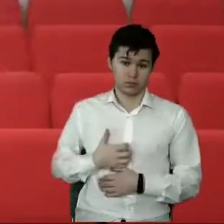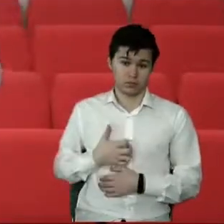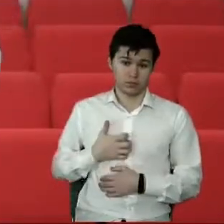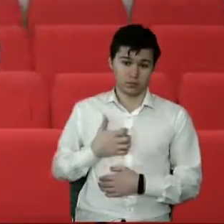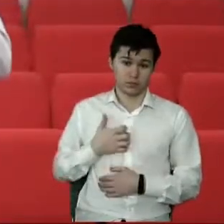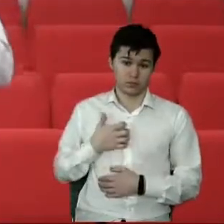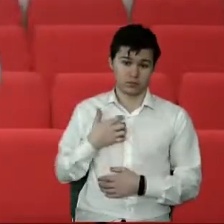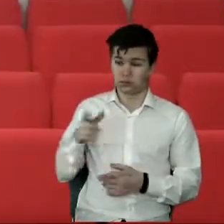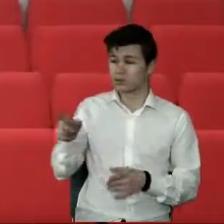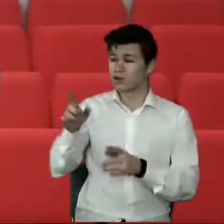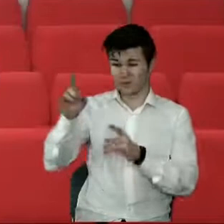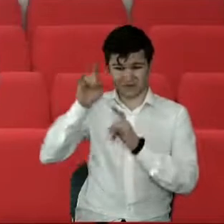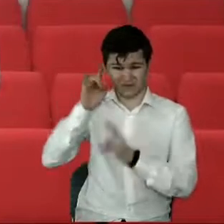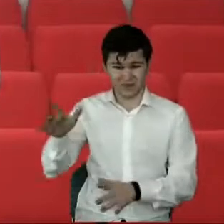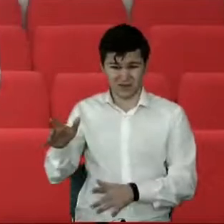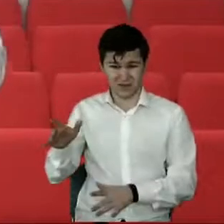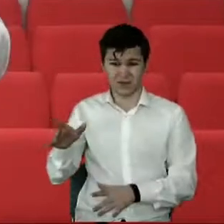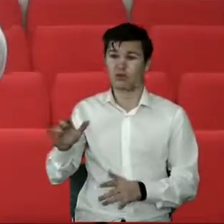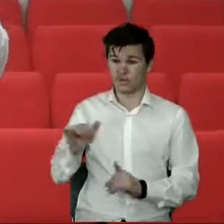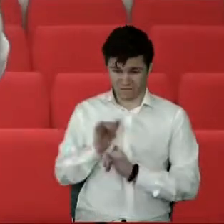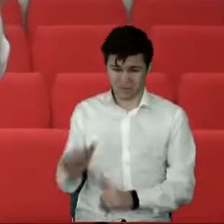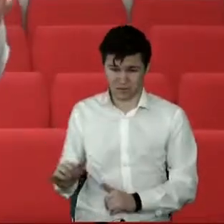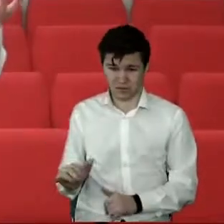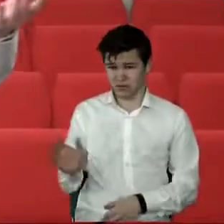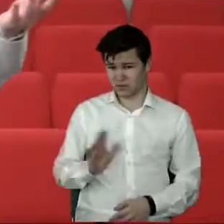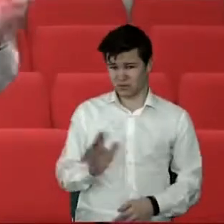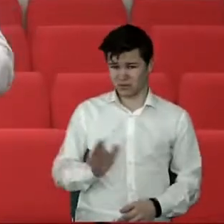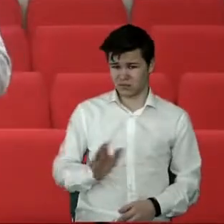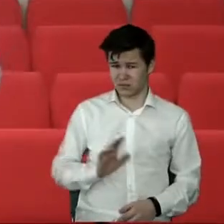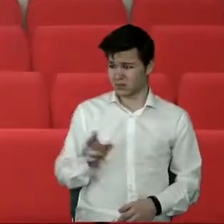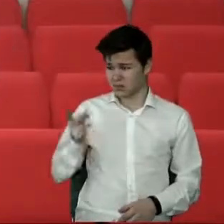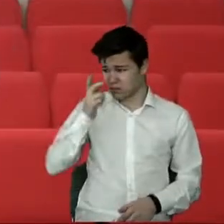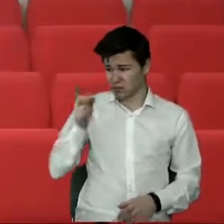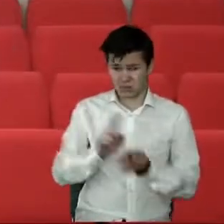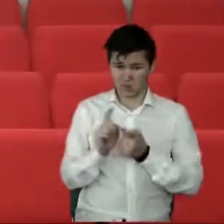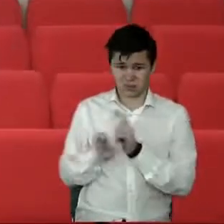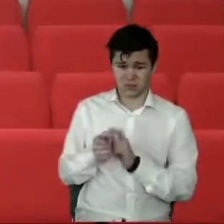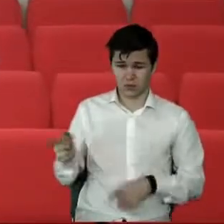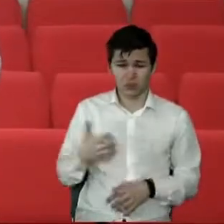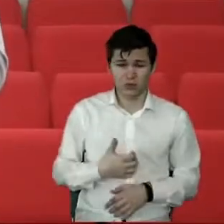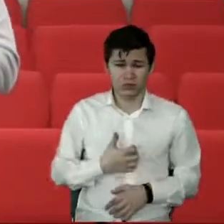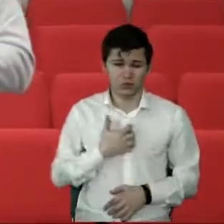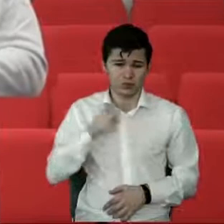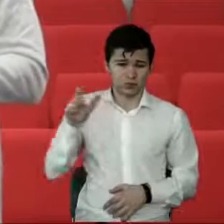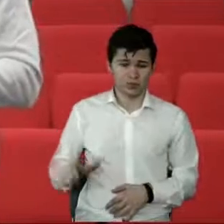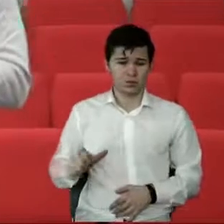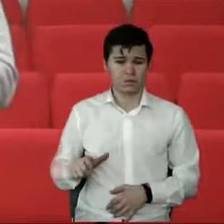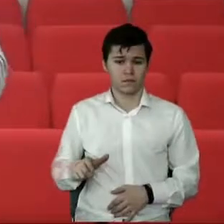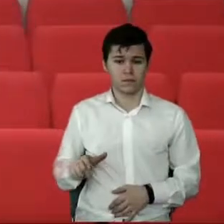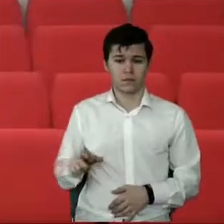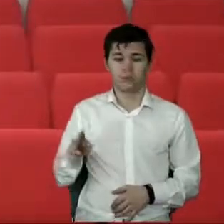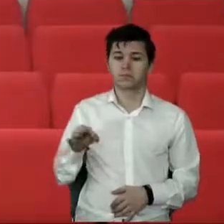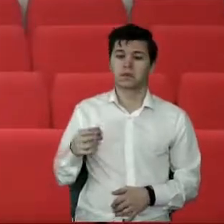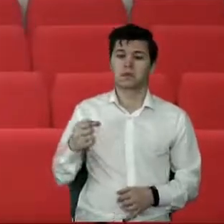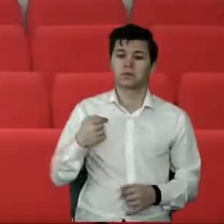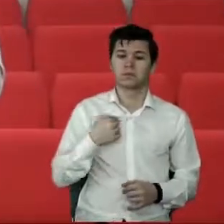зажиточный человек, очень уважаемый человек. Волосатый человек, одетый в козью кожу. Но Елисею было достаточно того,